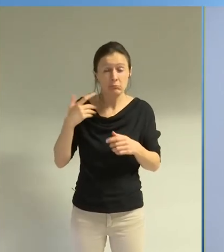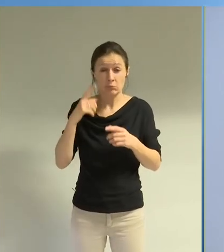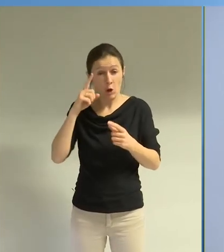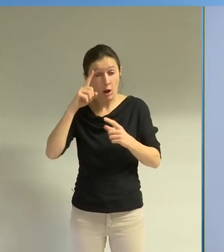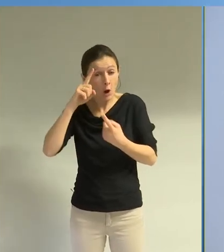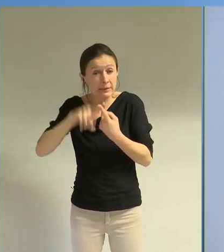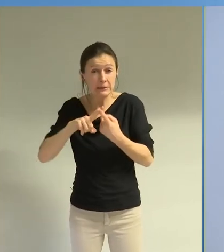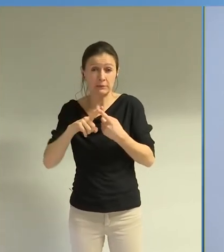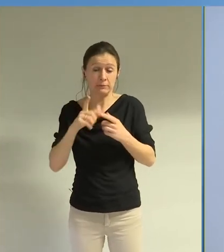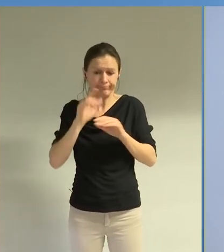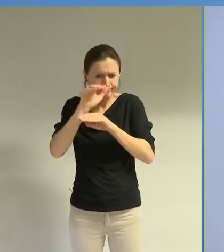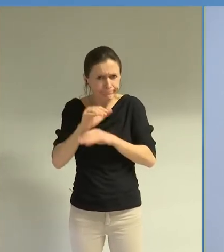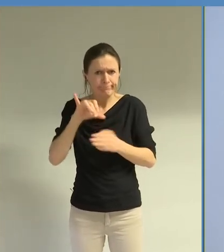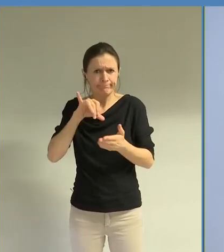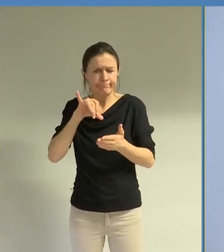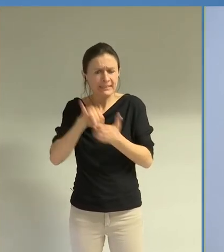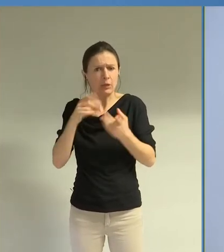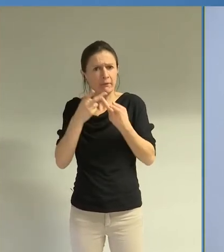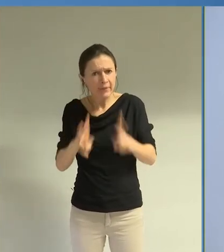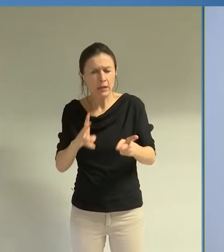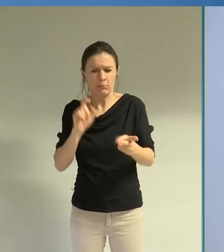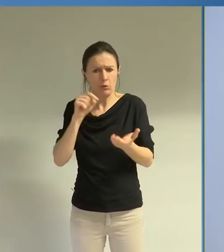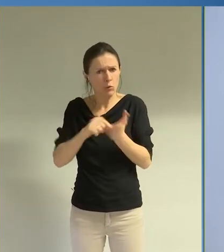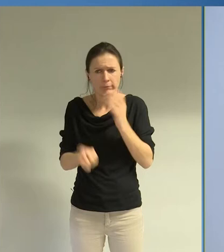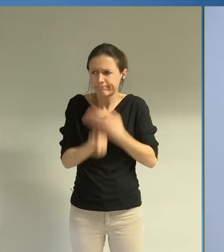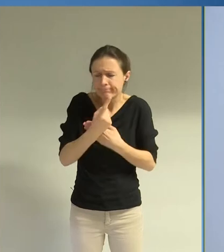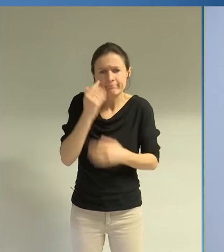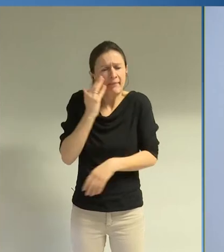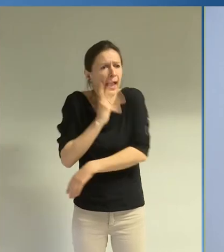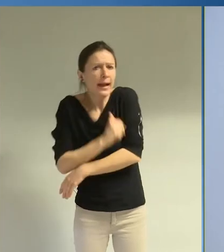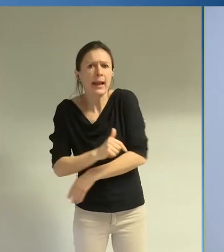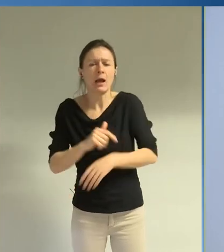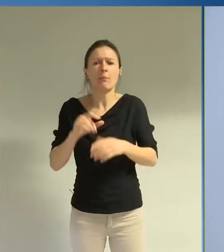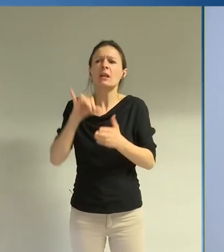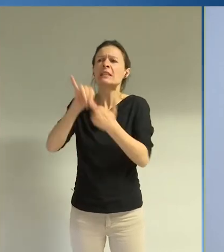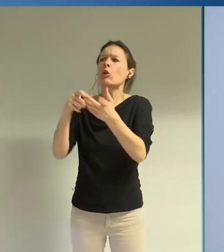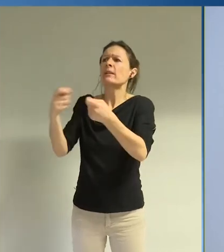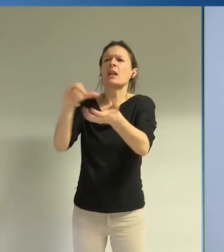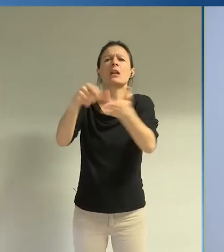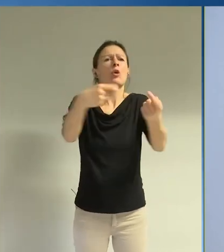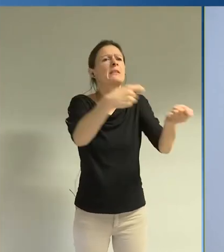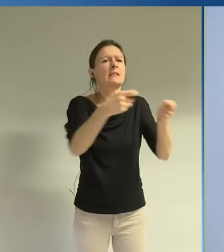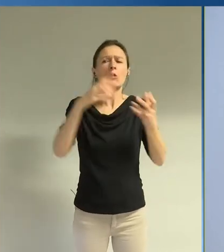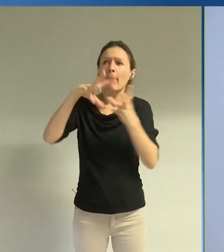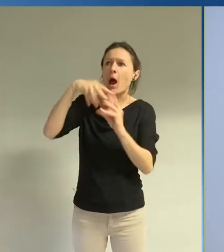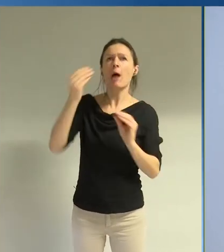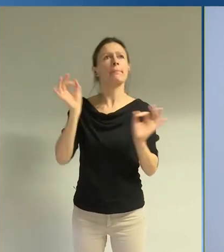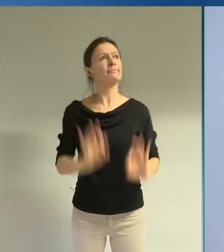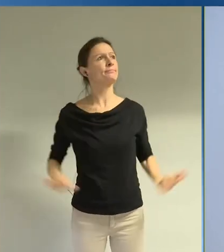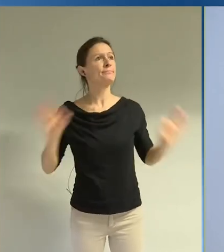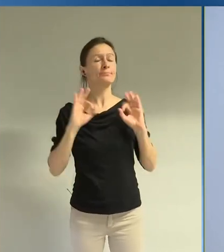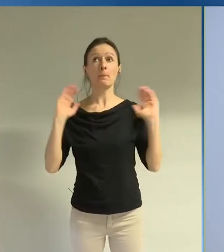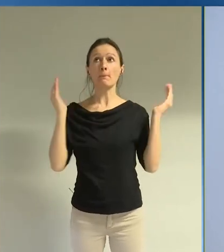part un lieu historique un lieu agréable loin des centres commerciaux standardisés aseptisé sans âme et il nous faut